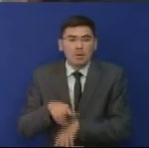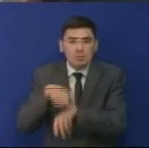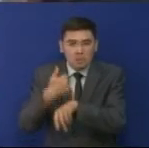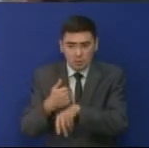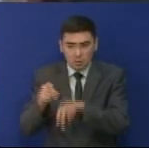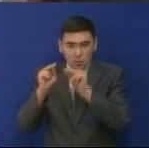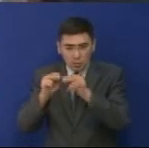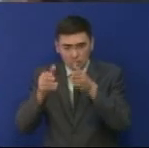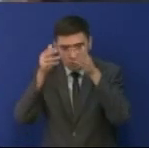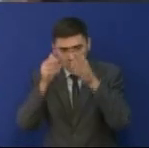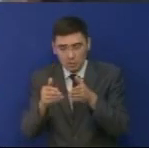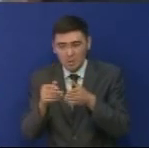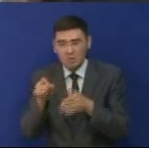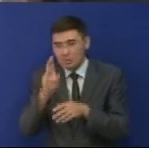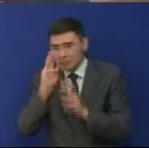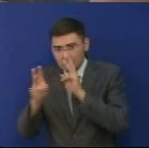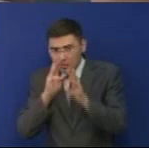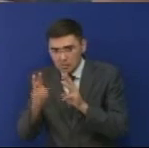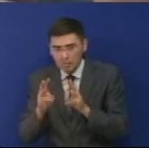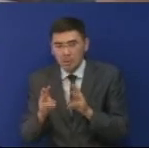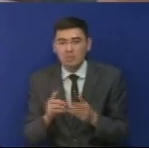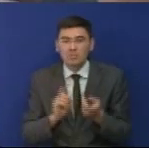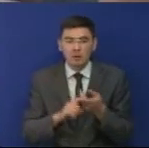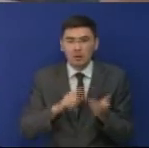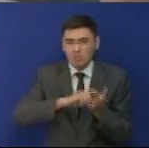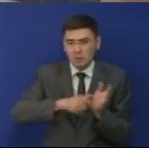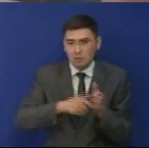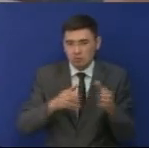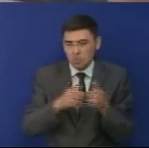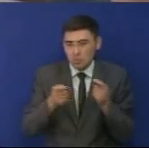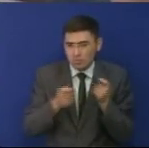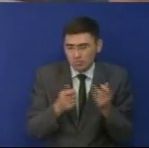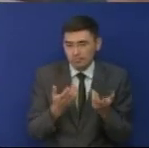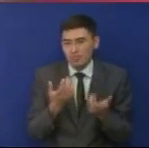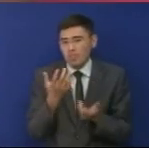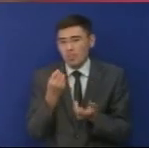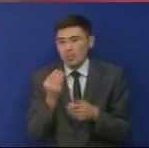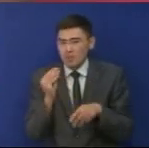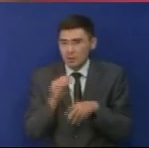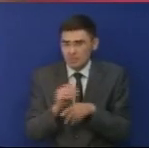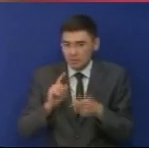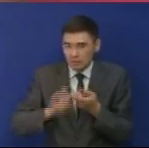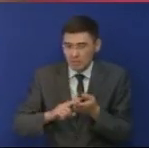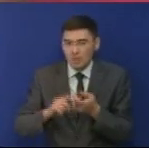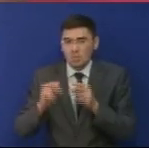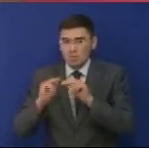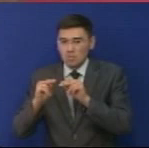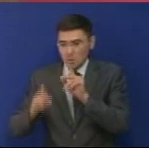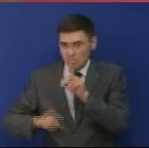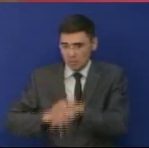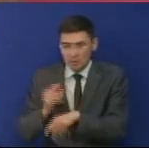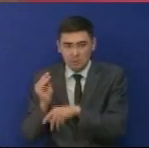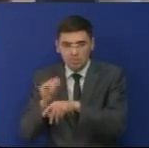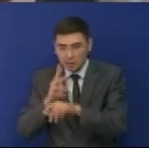для педагогов станет двукратная зарплата за классное руководство и проверку тетради. Предусмотрена доплата за педагогическое мастерство. Кроме